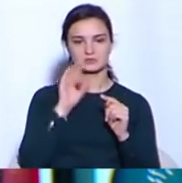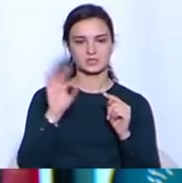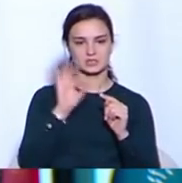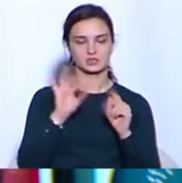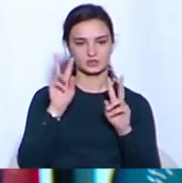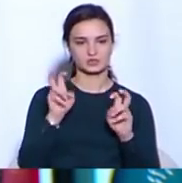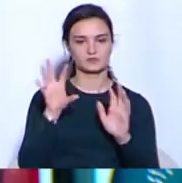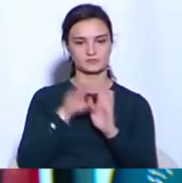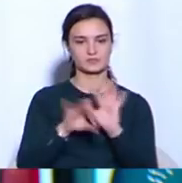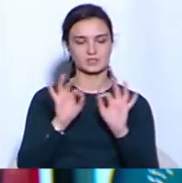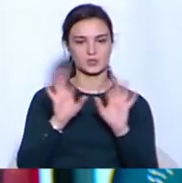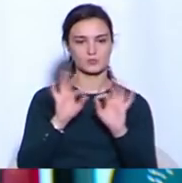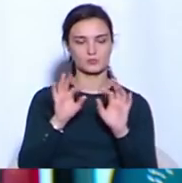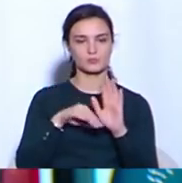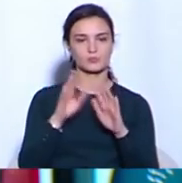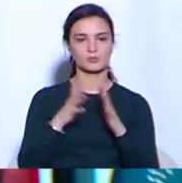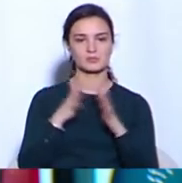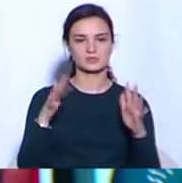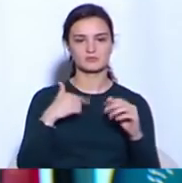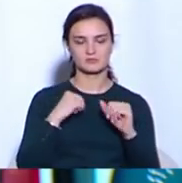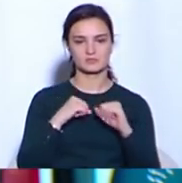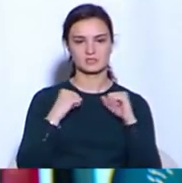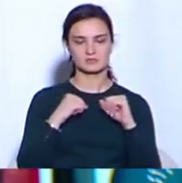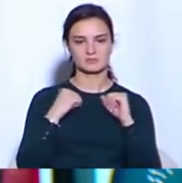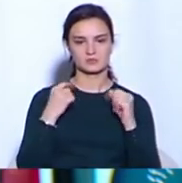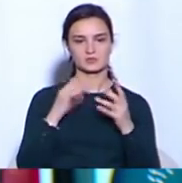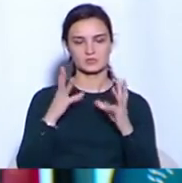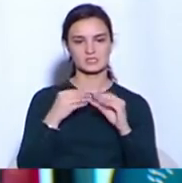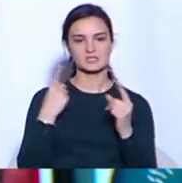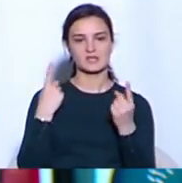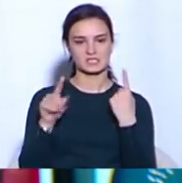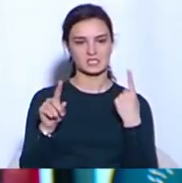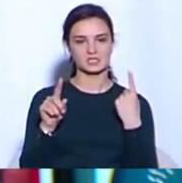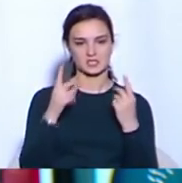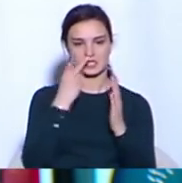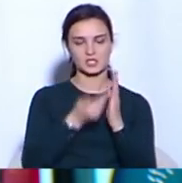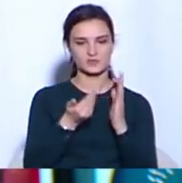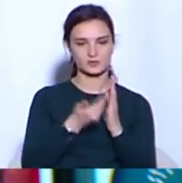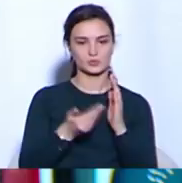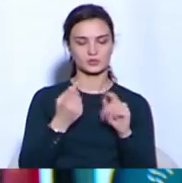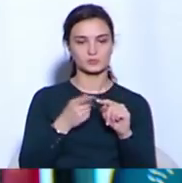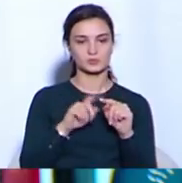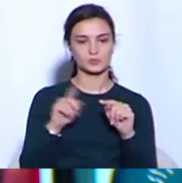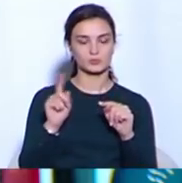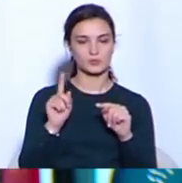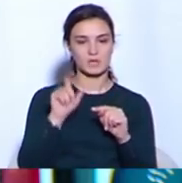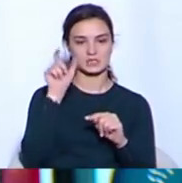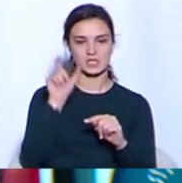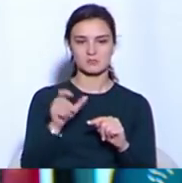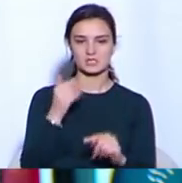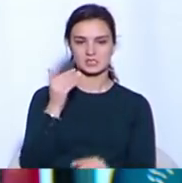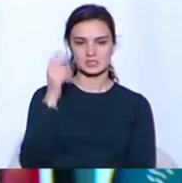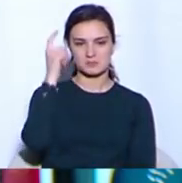ჭრილში ვისაუბრებთ. უფრო მეტიც, დღეს ჩვენ ვეცდებით სულ სხვა მხრიდან დაგანახოთ მოვლენები, დაგანახოთ იმიტომ, რომ